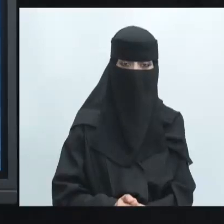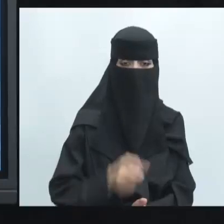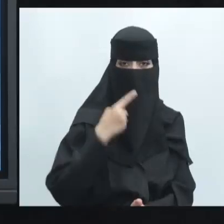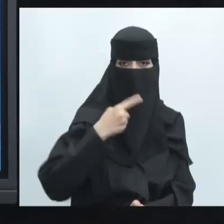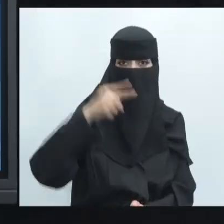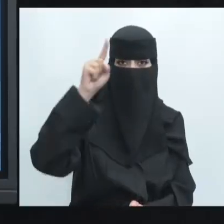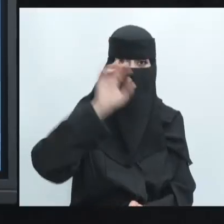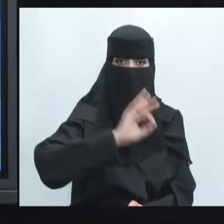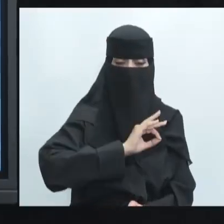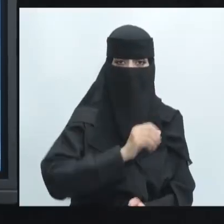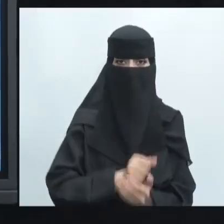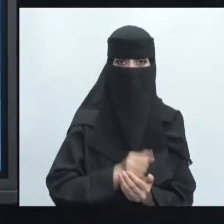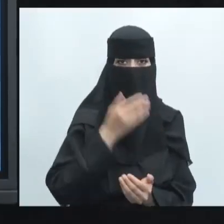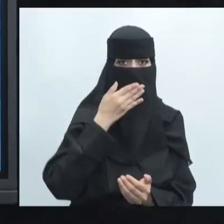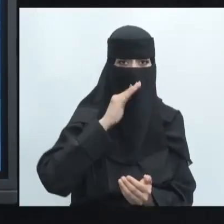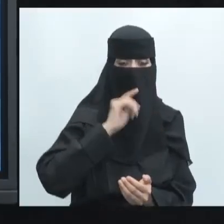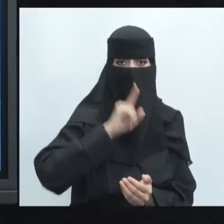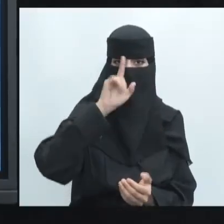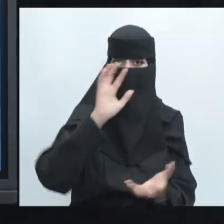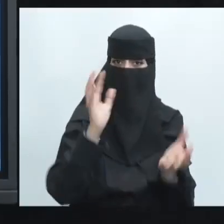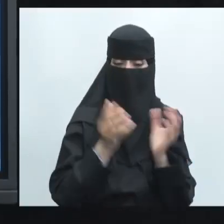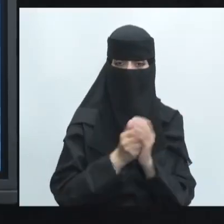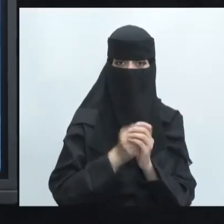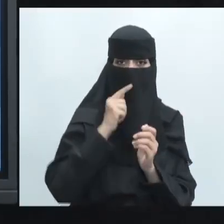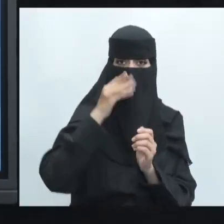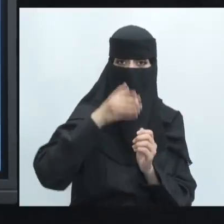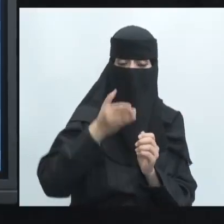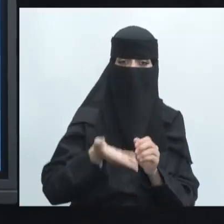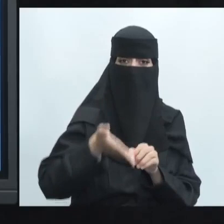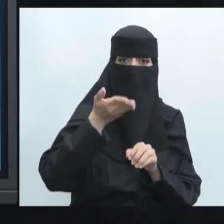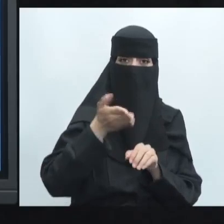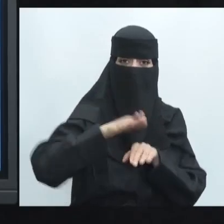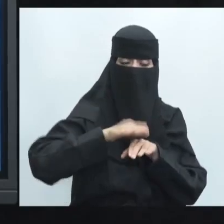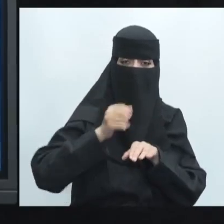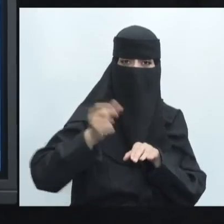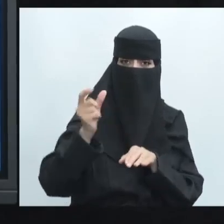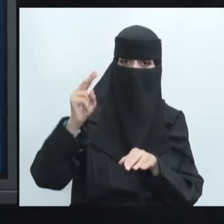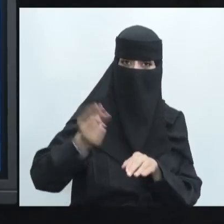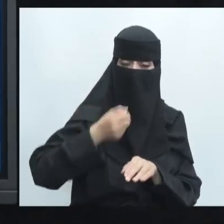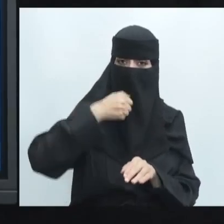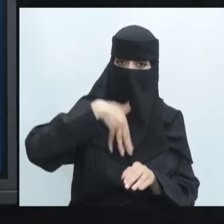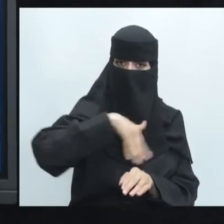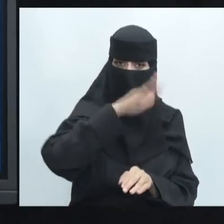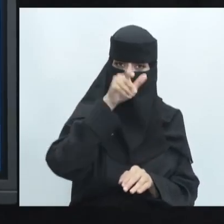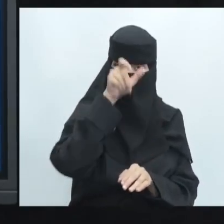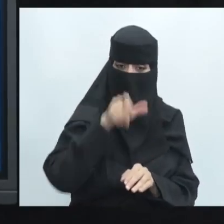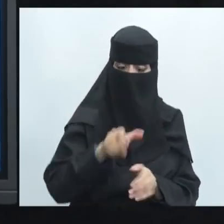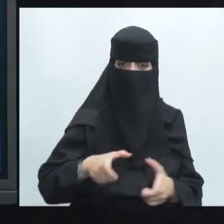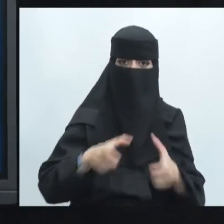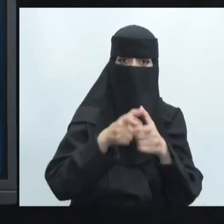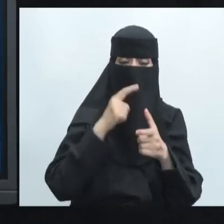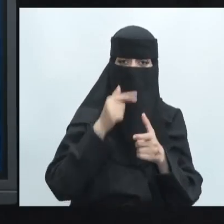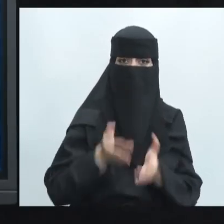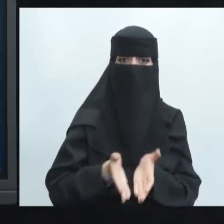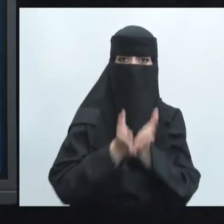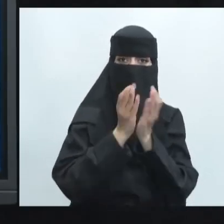بسم الله الرحمن الرحيم الحمد لله رب العالمين والصلاه والسلام على سيدنا ونبينا محمد عليه افضل